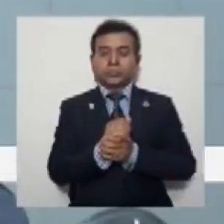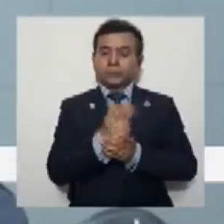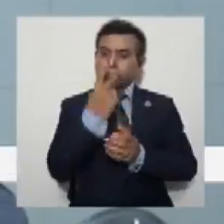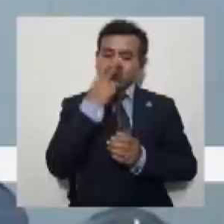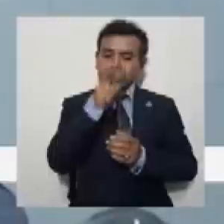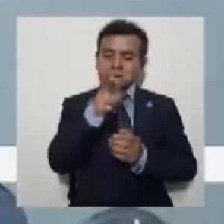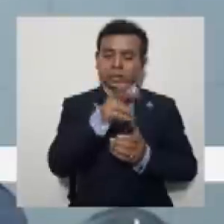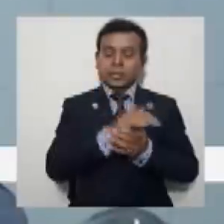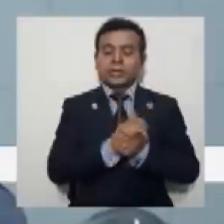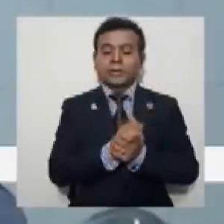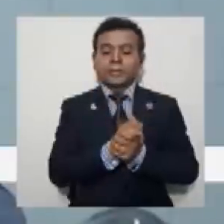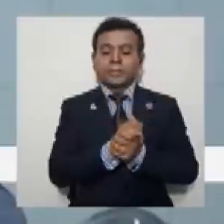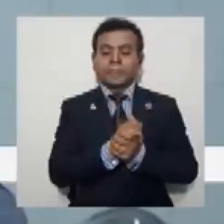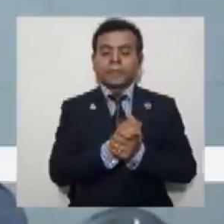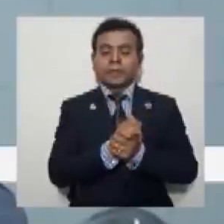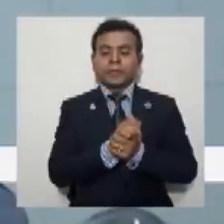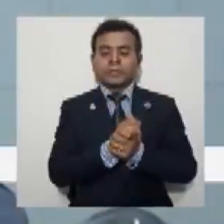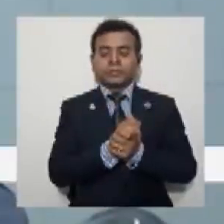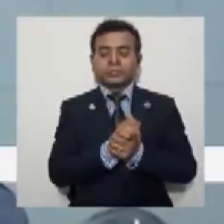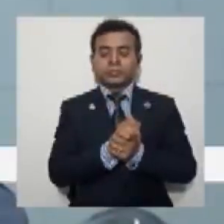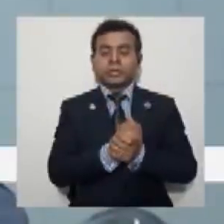120 জন মৃত্যুবরণ করেছিল।